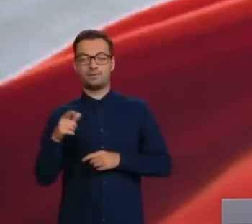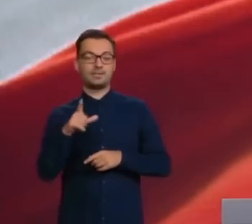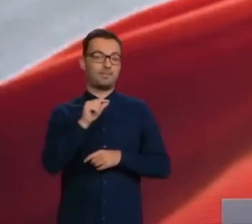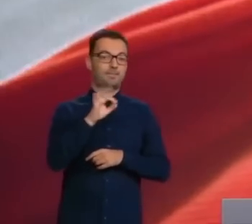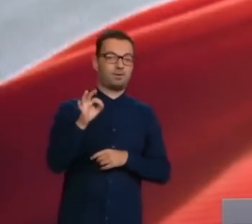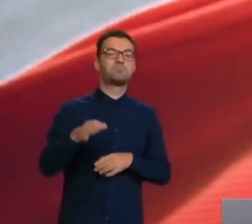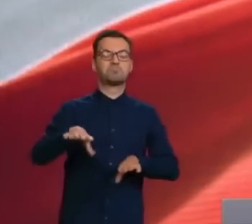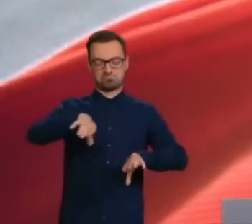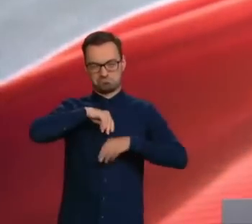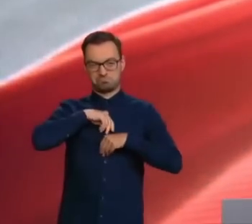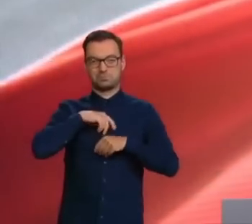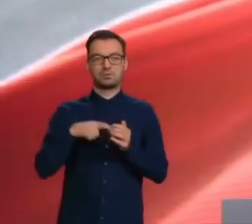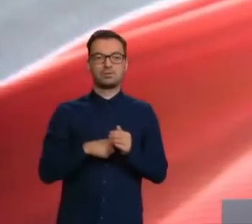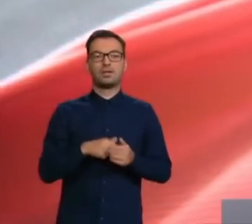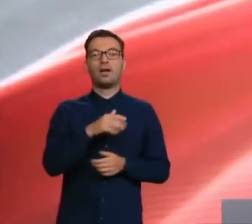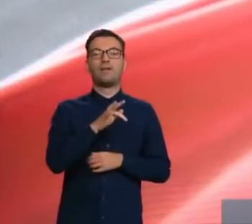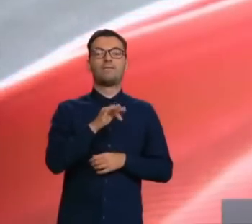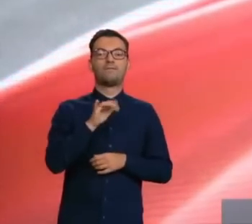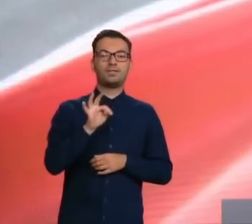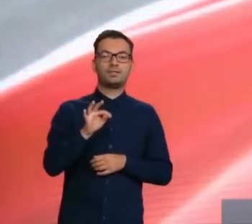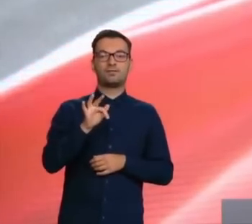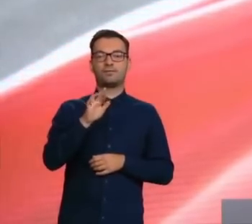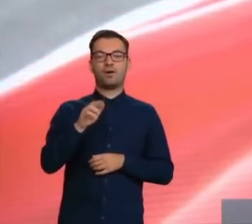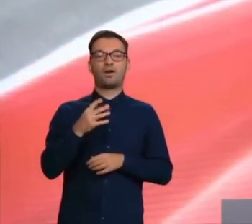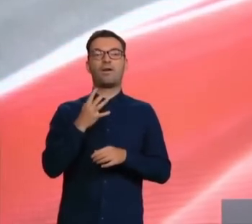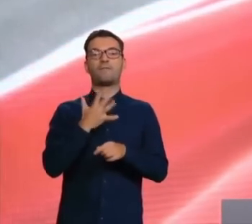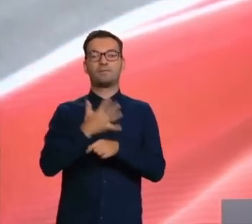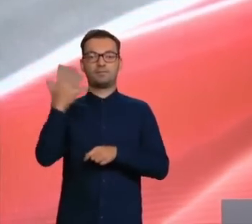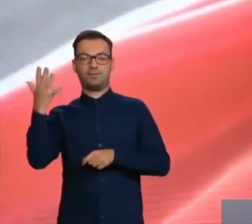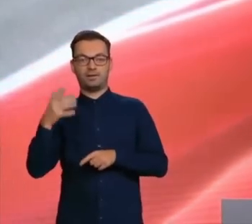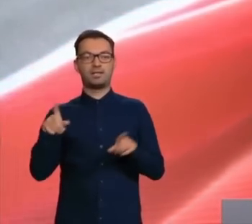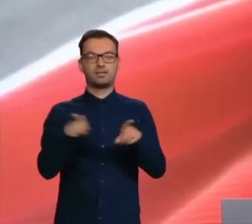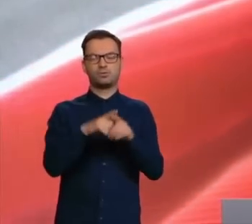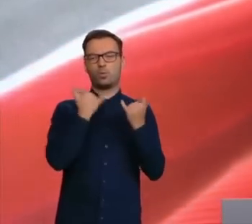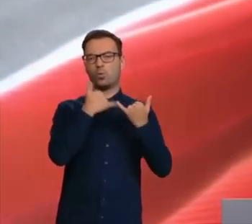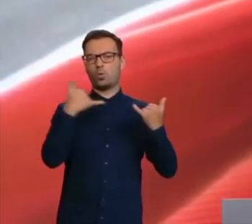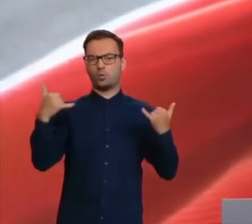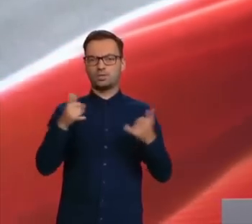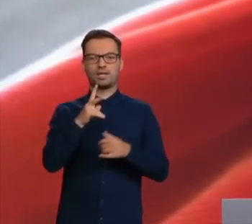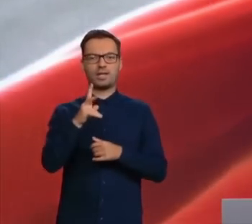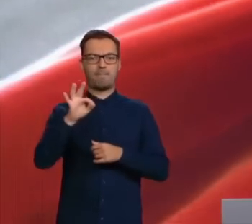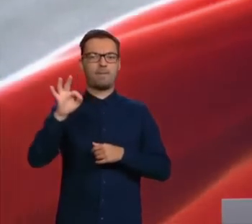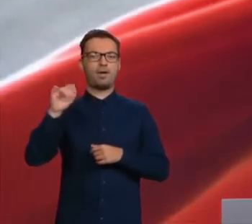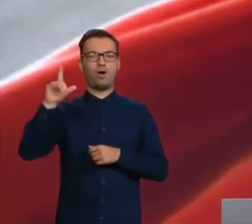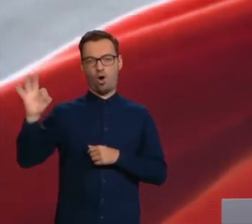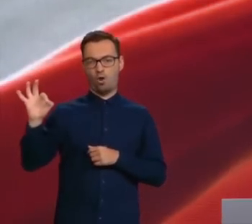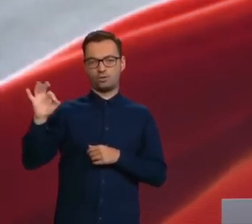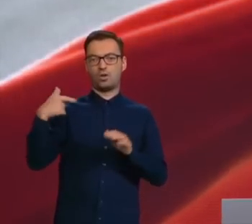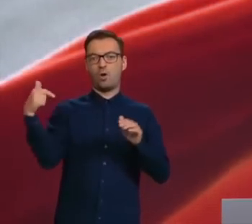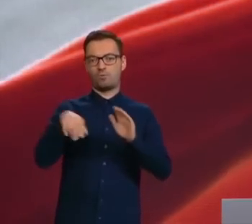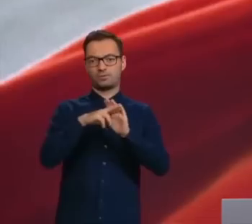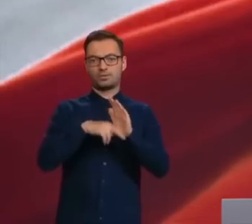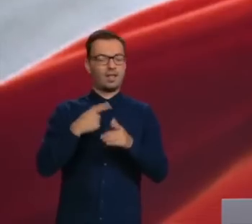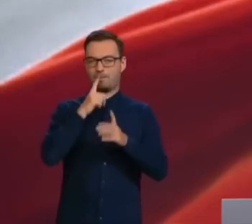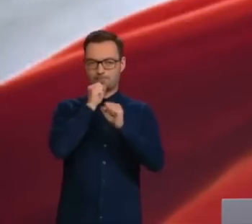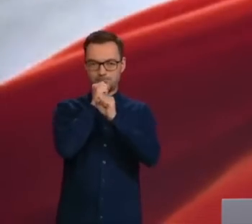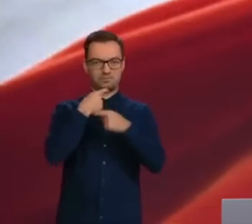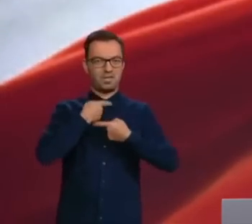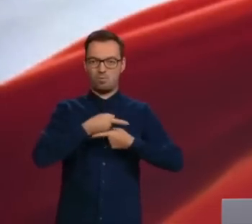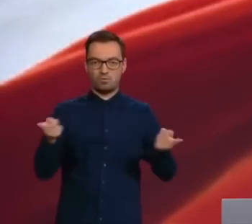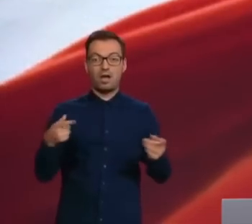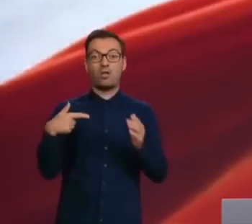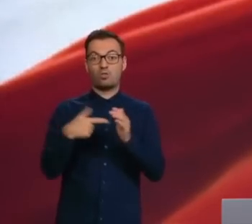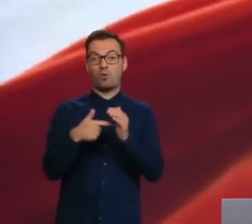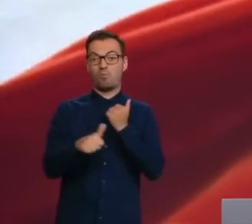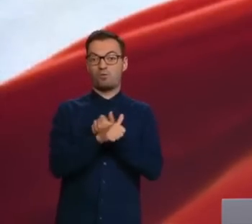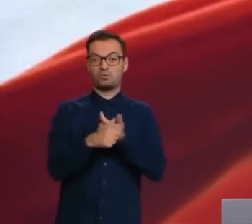na Polskę w postaci Fit for 55, w postaci różnego rodzaju zobowiązań w KPO, o których nie informują uczciwie społeczeństwa, a które